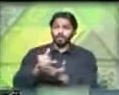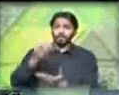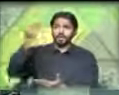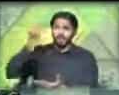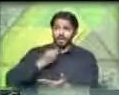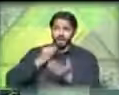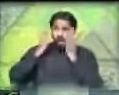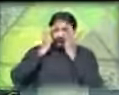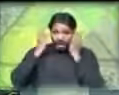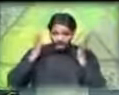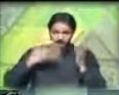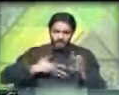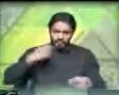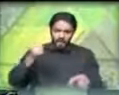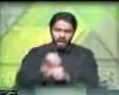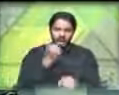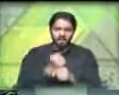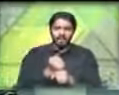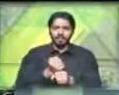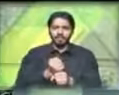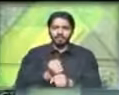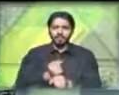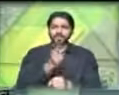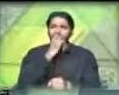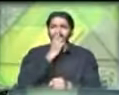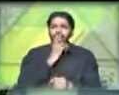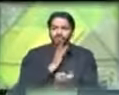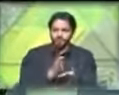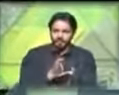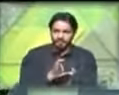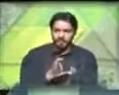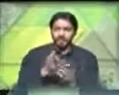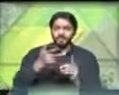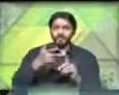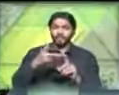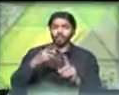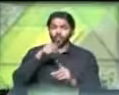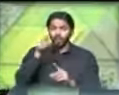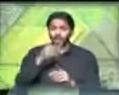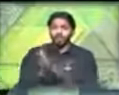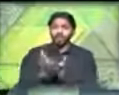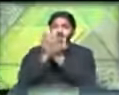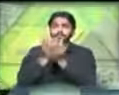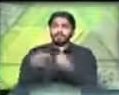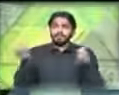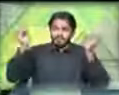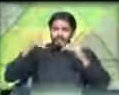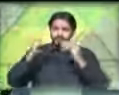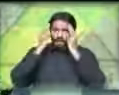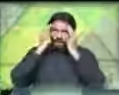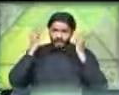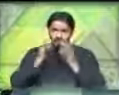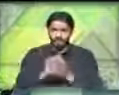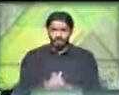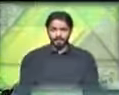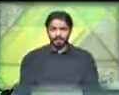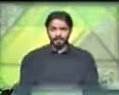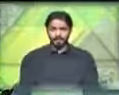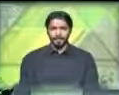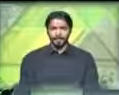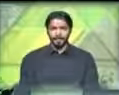علمتني، وعلمني ما ينفعني، وزدني علما. علم. تمام. وزدني علما. علم.